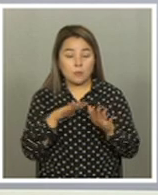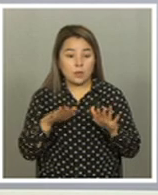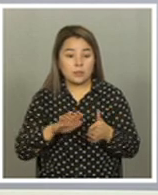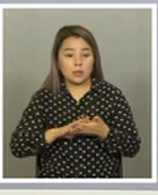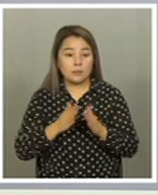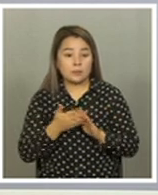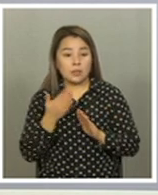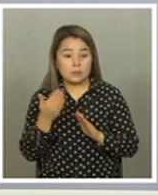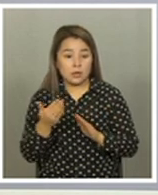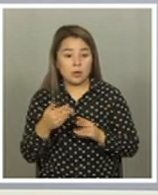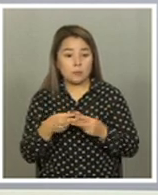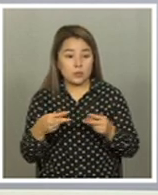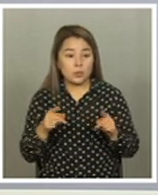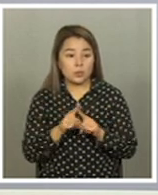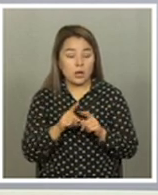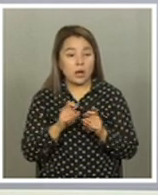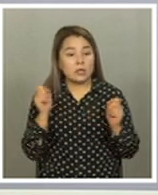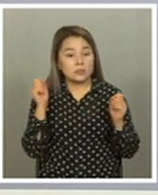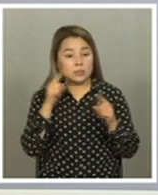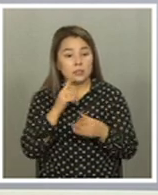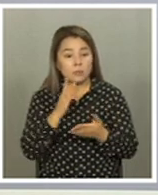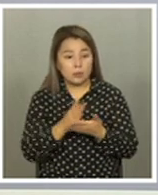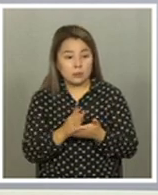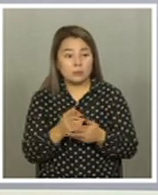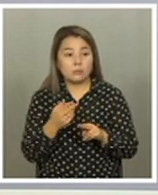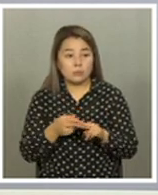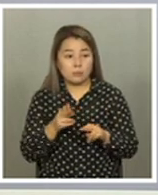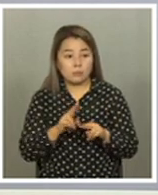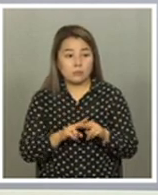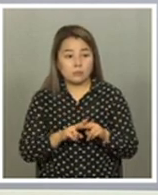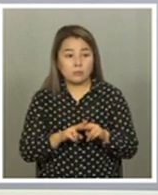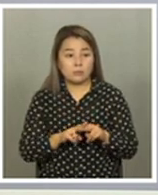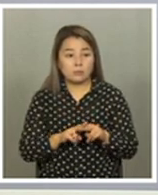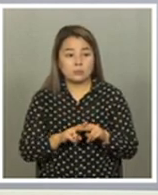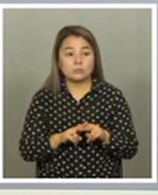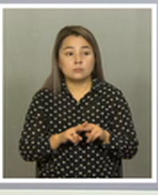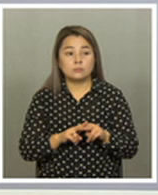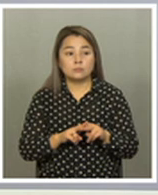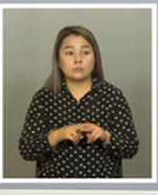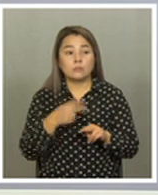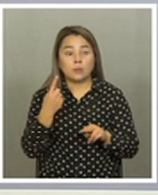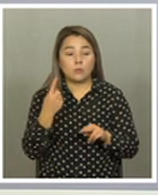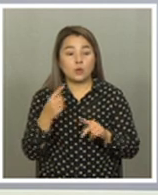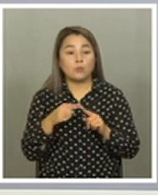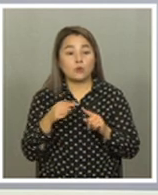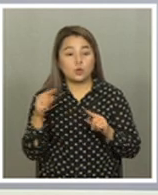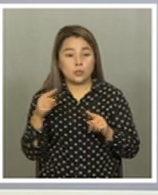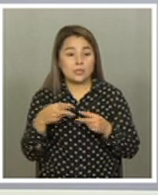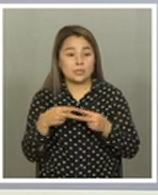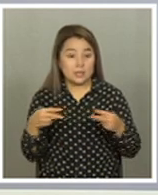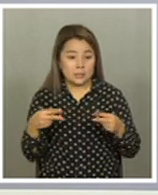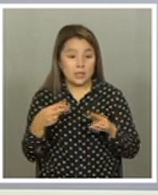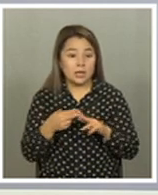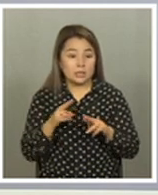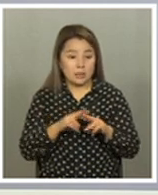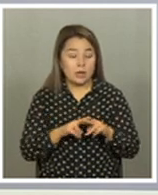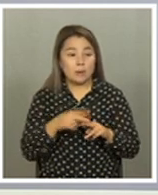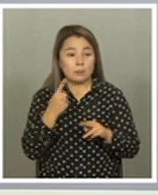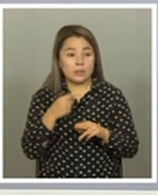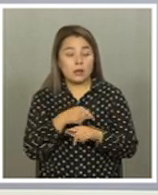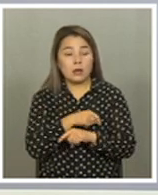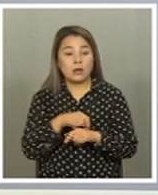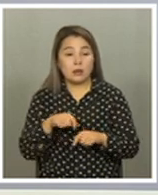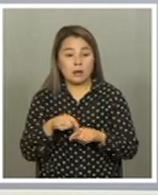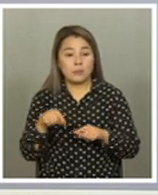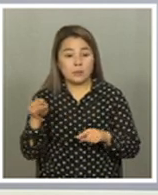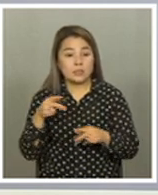үш элементтің теңдігі бойынша анықталады. Солай ғой. Енді бізде қараңыздар, бізде бір бұрыш тең, және бір қабырға тең.